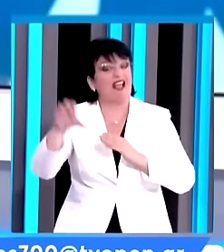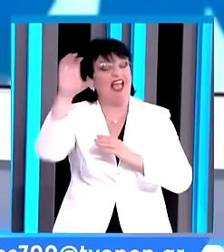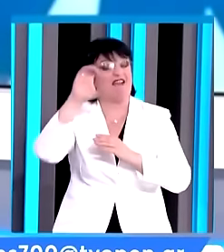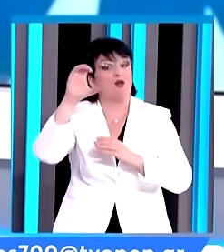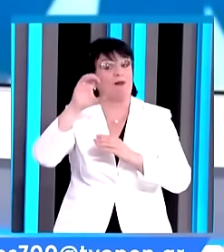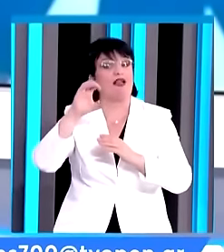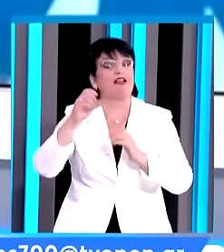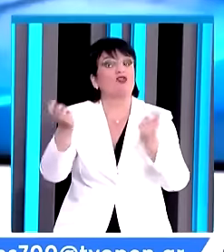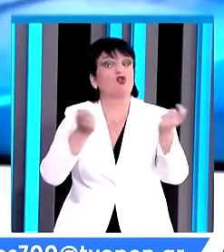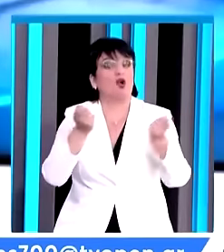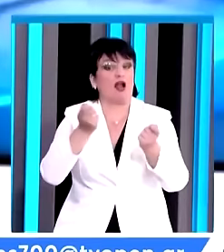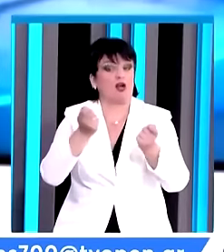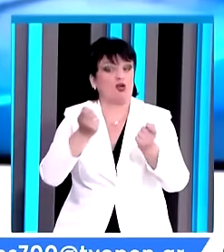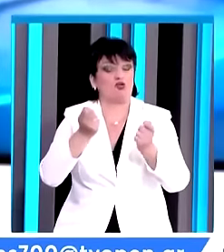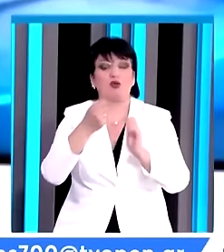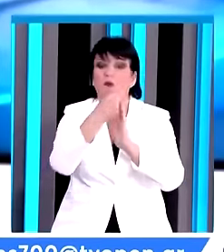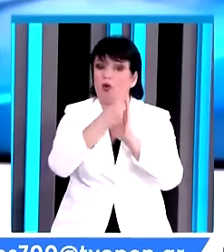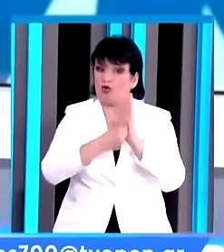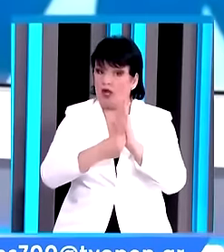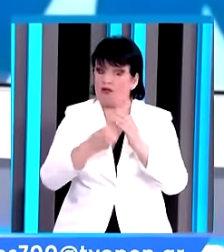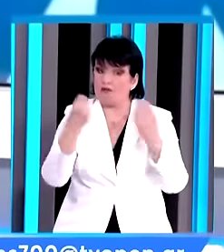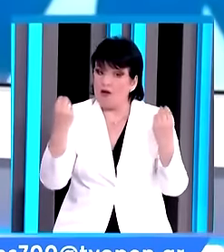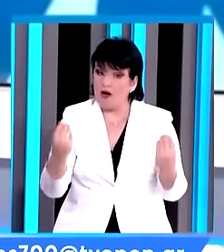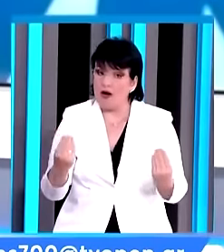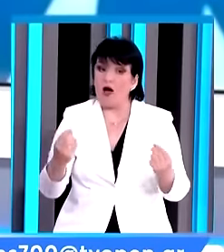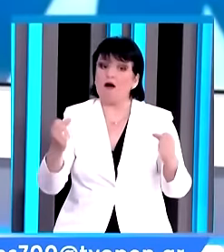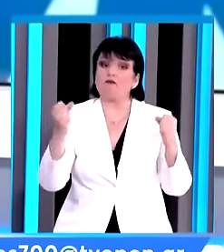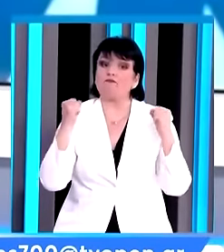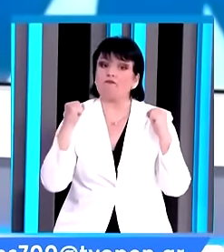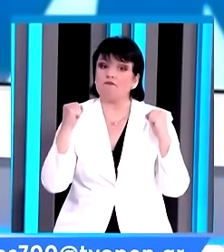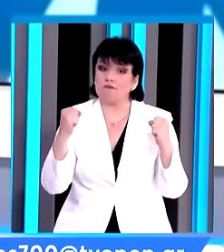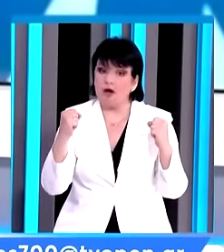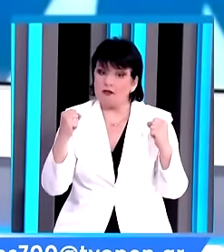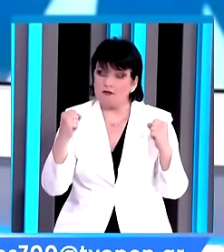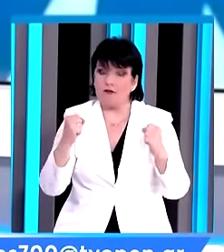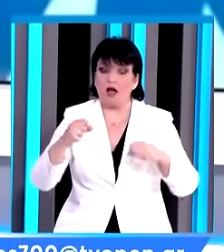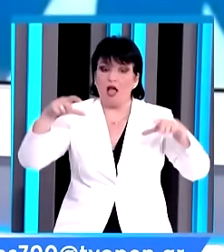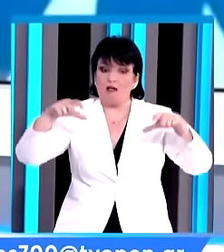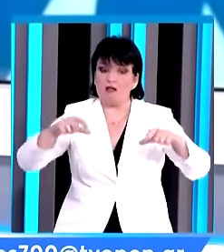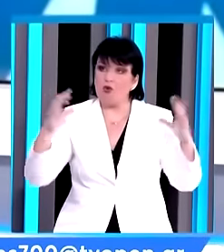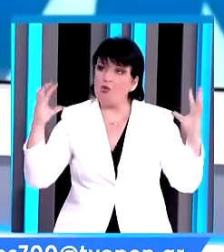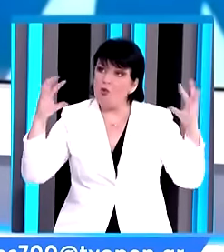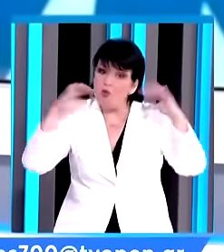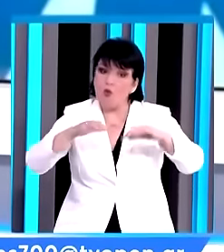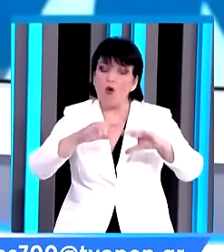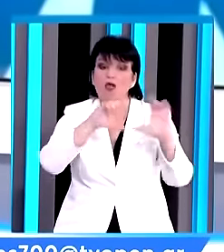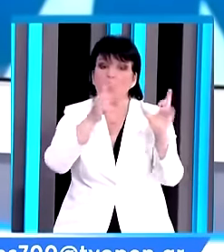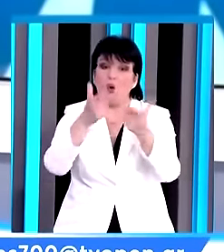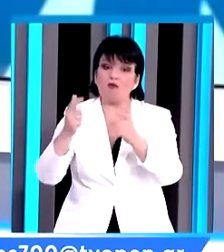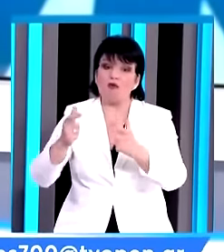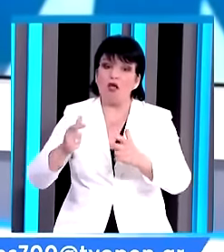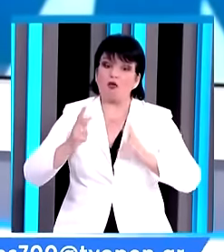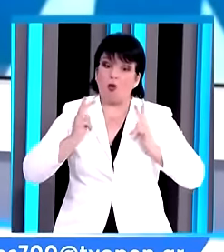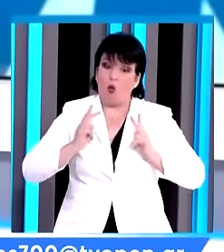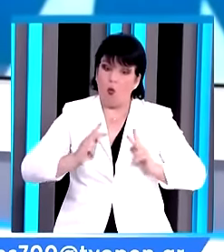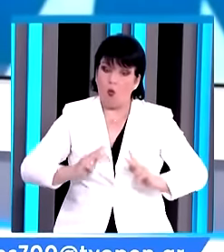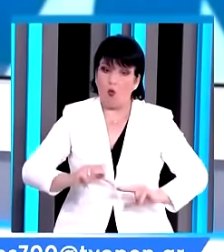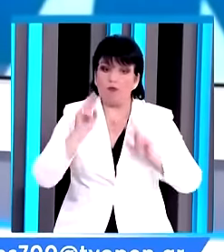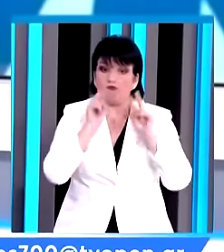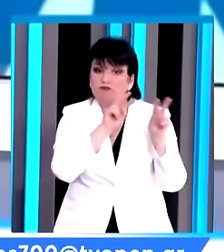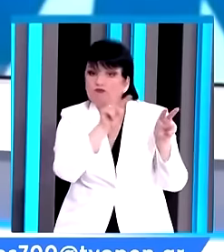διοργανώσεις. Ωραίο πρωτάθλημα ήταν. Ένα ωραίο πρωτάθλημα με γεμάτα γήπεδα. με οικογένειες να πηγαίνουν στα γήπεδα, όπως το βλέπουμε